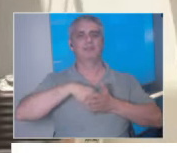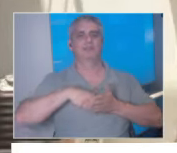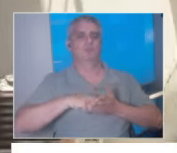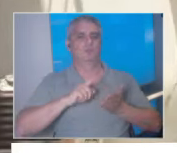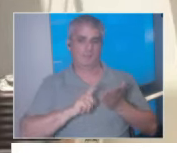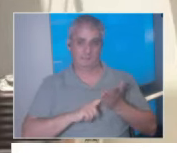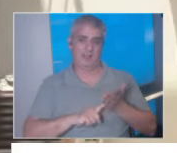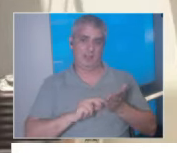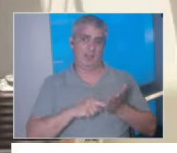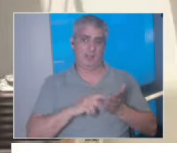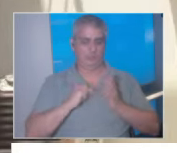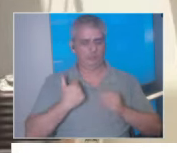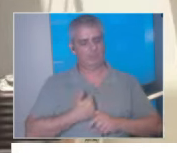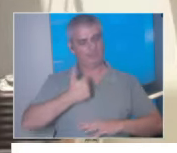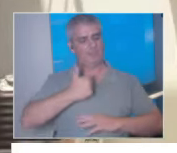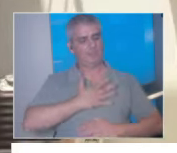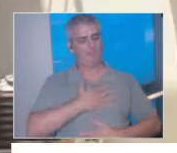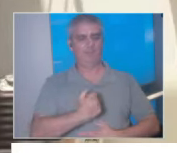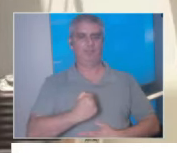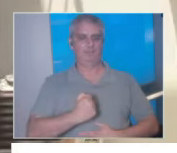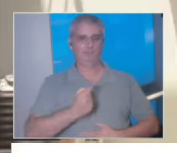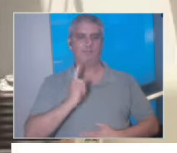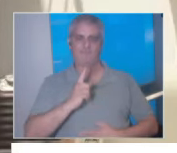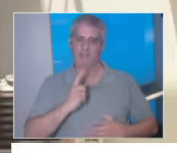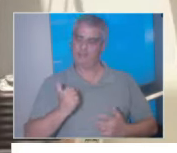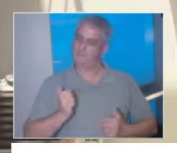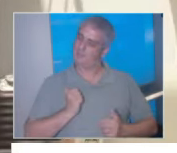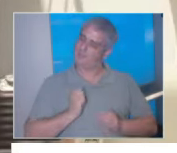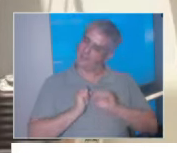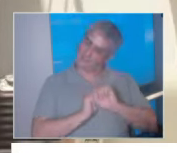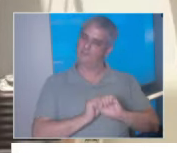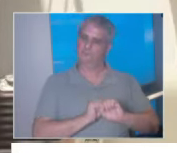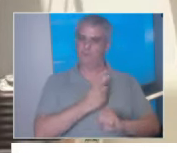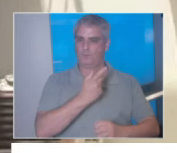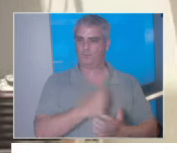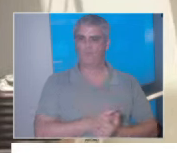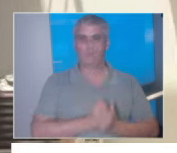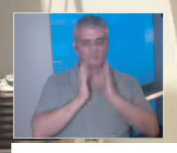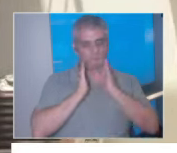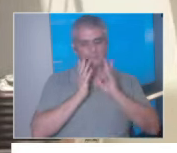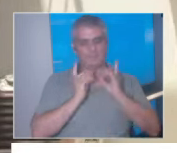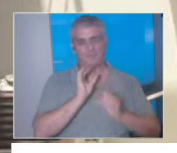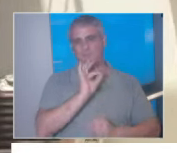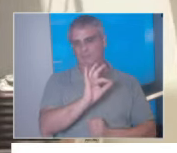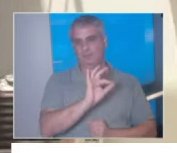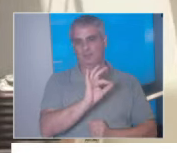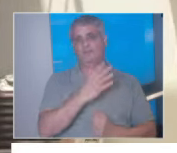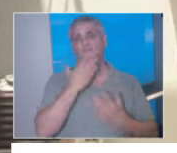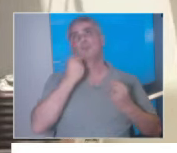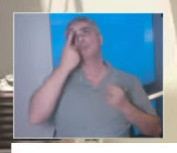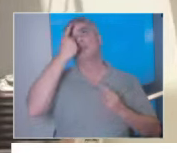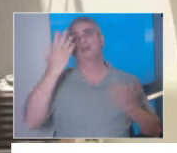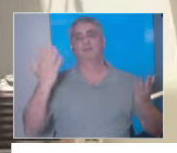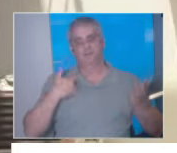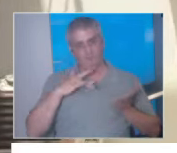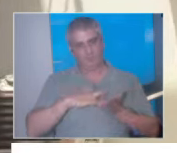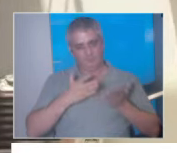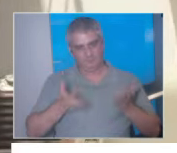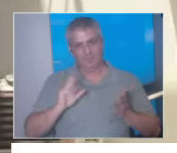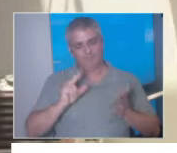שיש לה מנהיג שהוא אמיץ, אבל גם חיילים לא פחות שמאמינים בדרך. כן. ותודה לאל, אנחנו פה